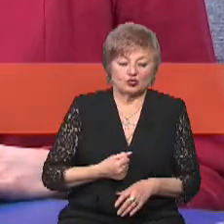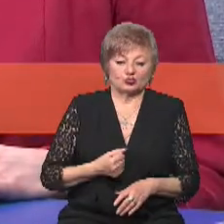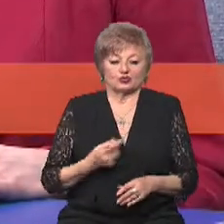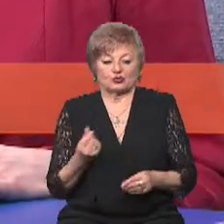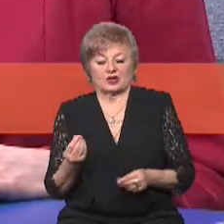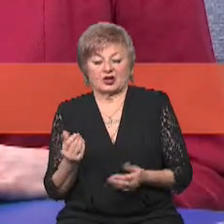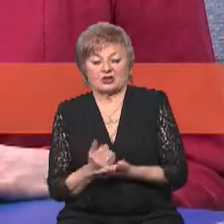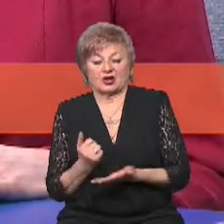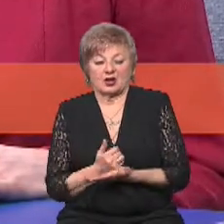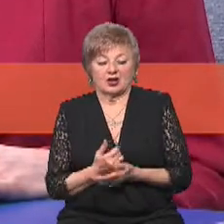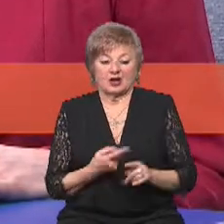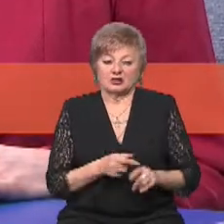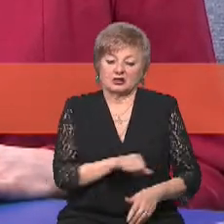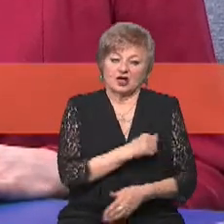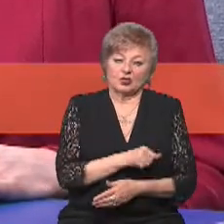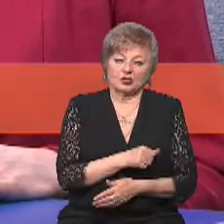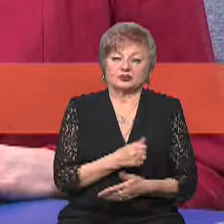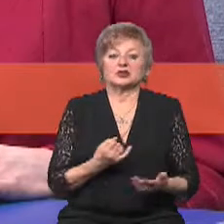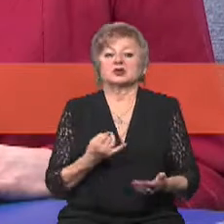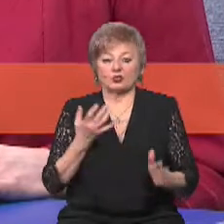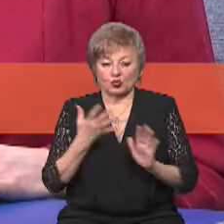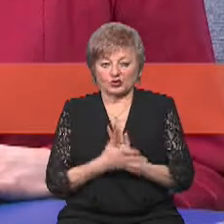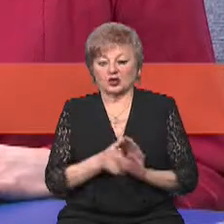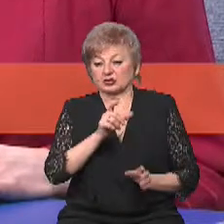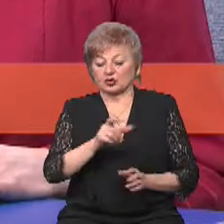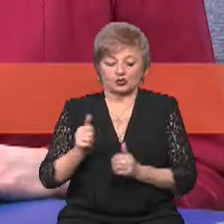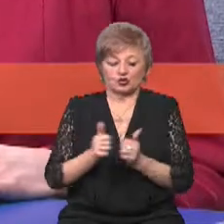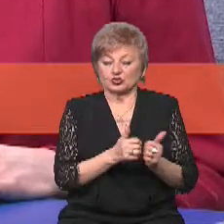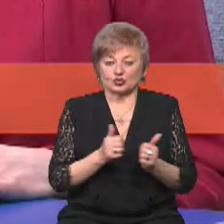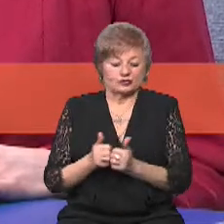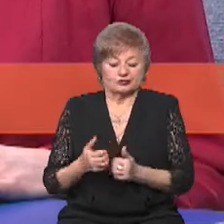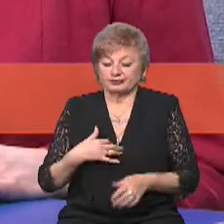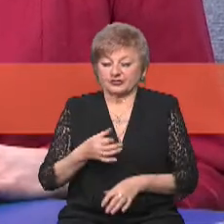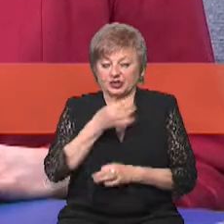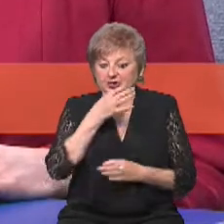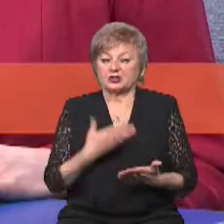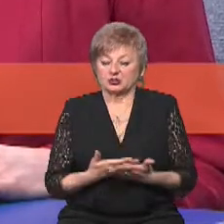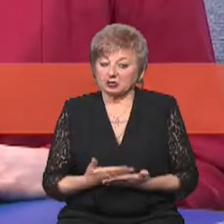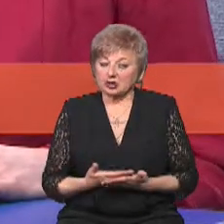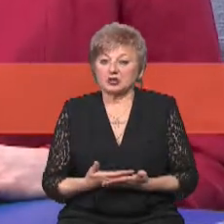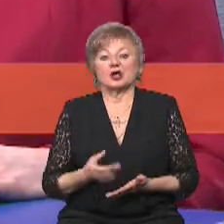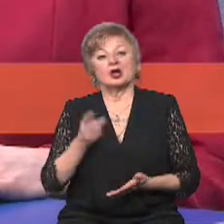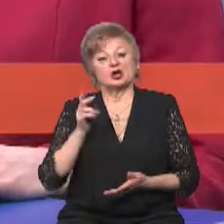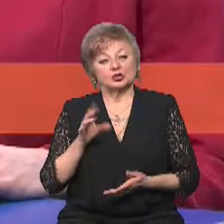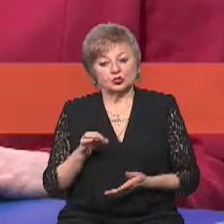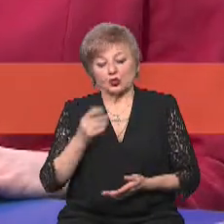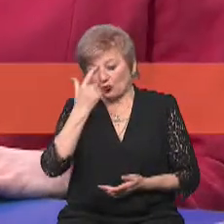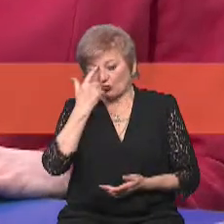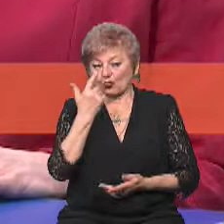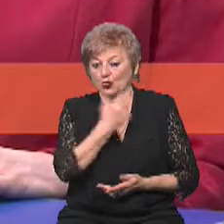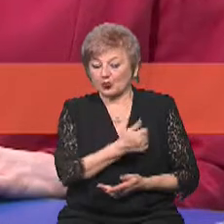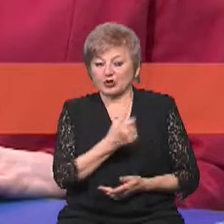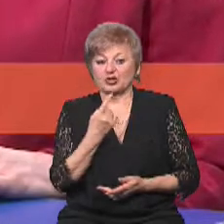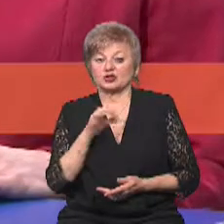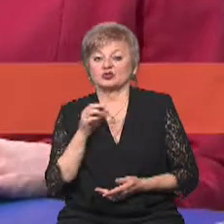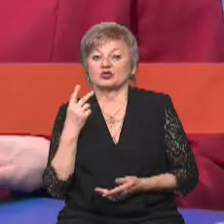щоб придбати цей наркотик. І зрозуміло, що мешканцям будинку це не подобається. Але повідомити по лінії